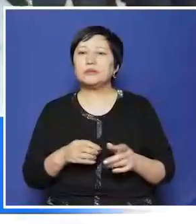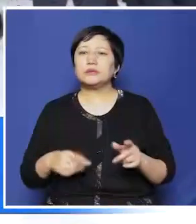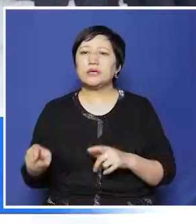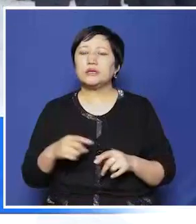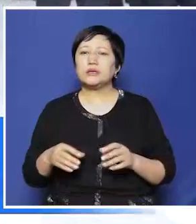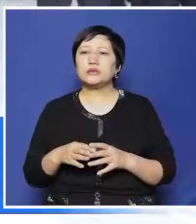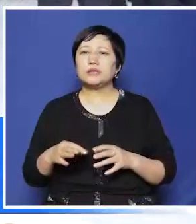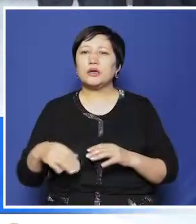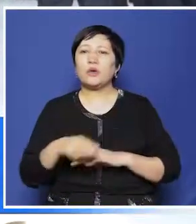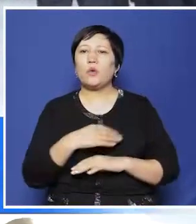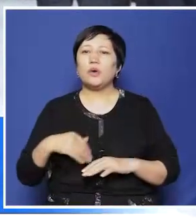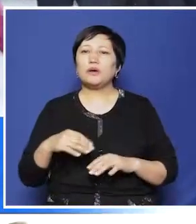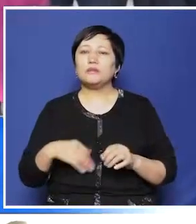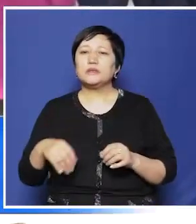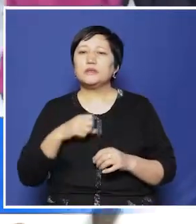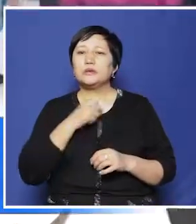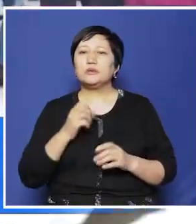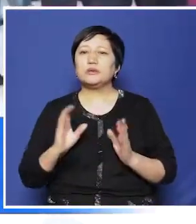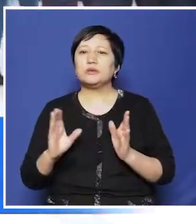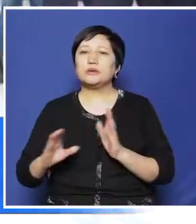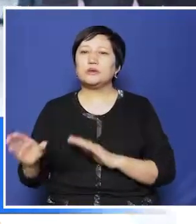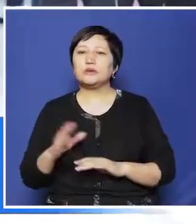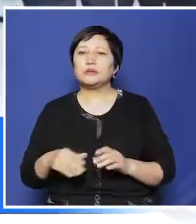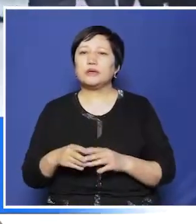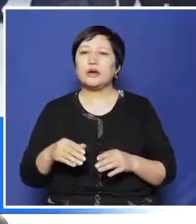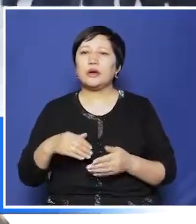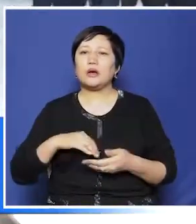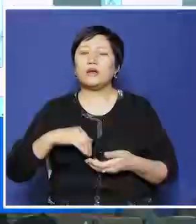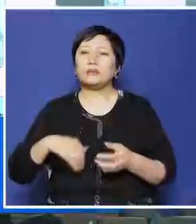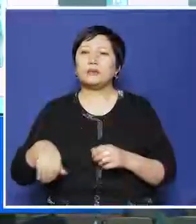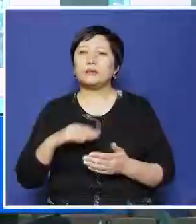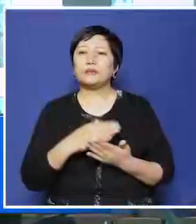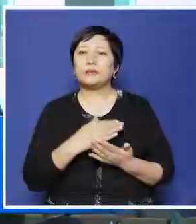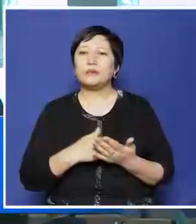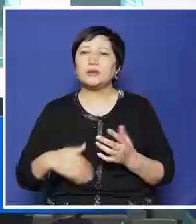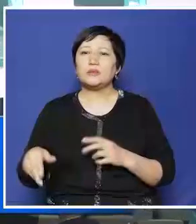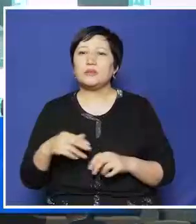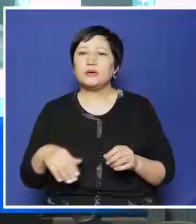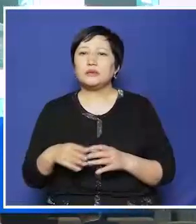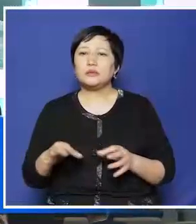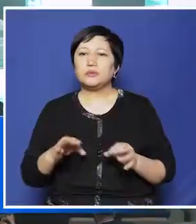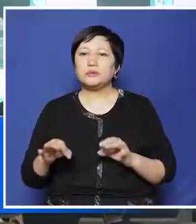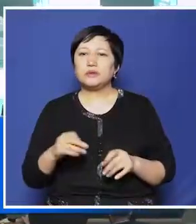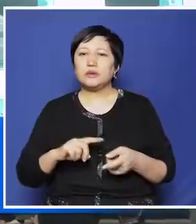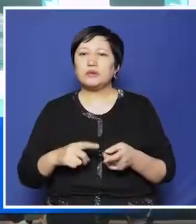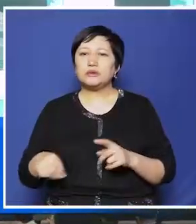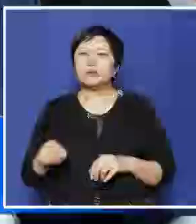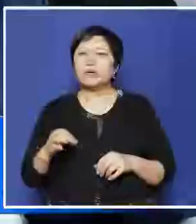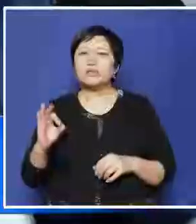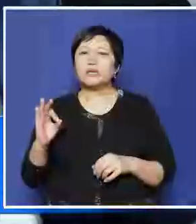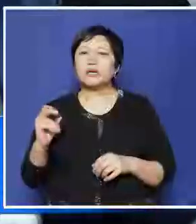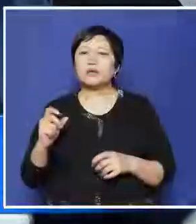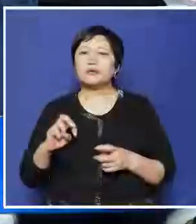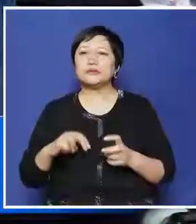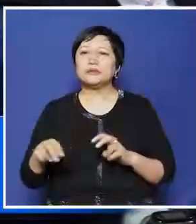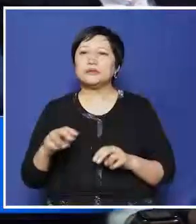нәтижелі қоғамымызға, елімізге үлкен нәтиже алып келетін бағдарлама. Бір мандатты сайлау округтері бойынша ұсынылатын Сарыағаш